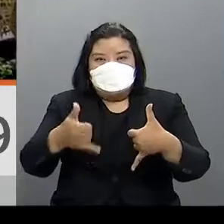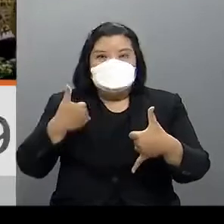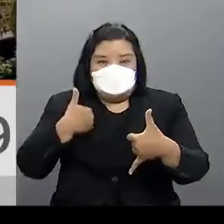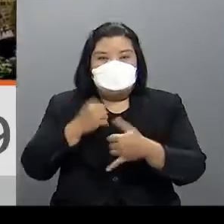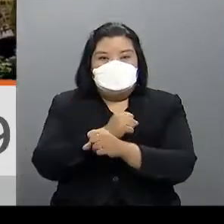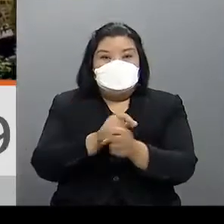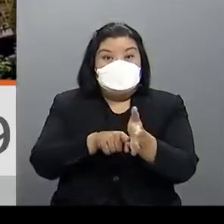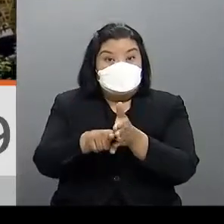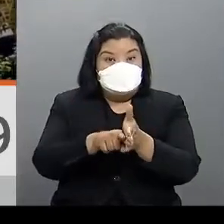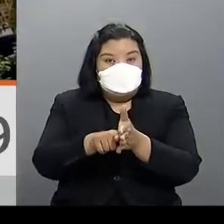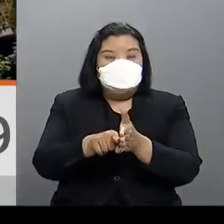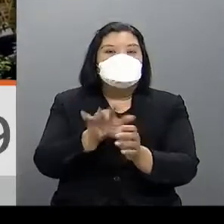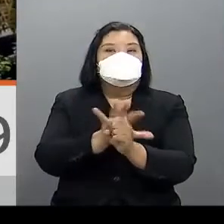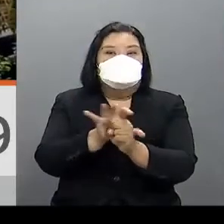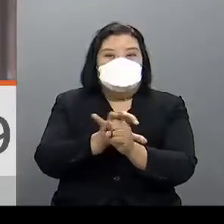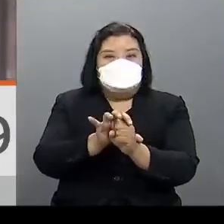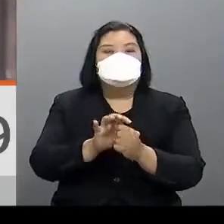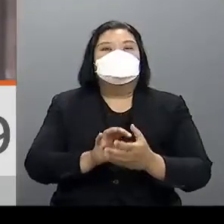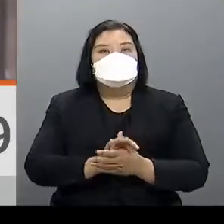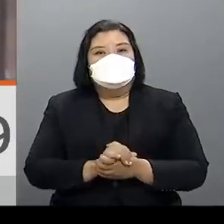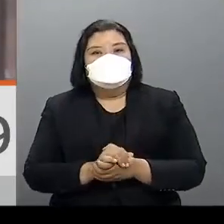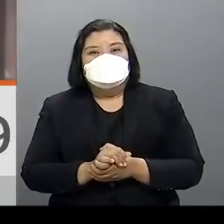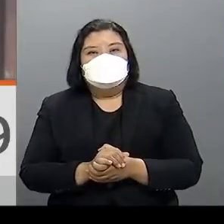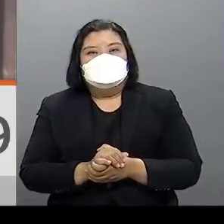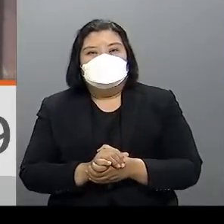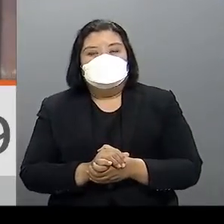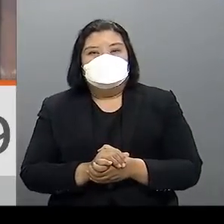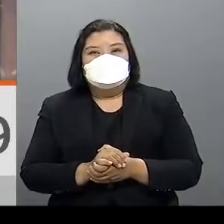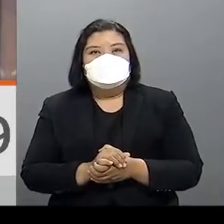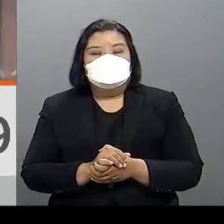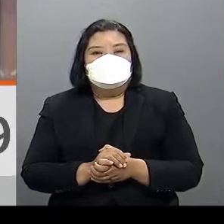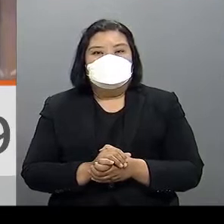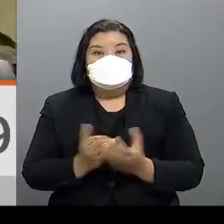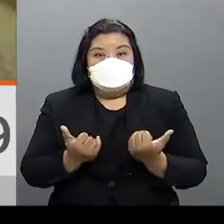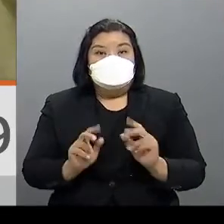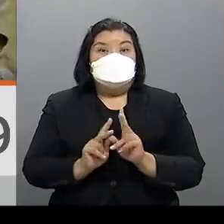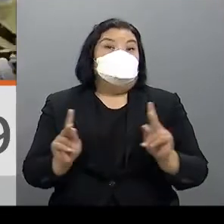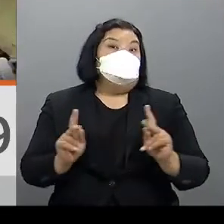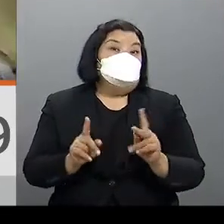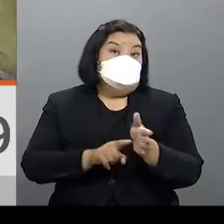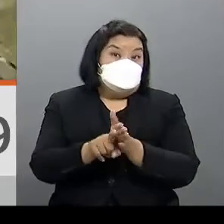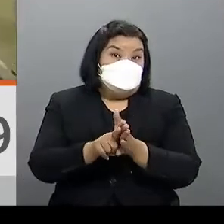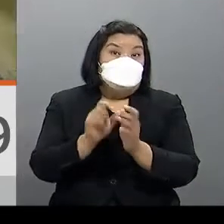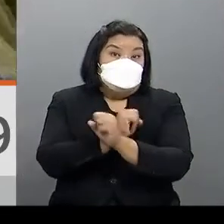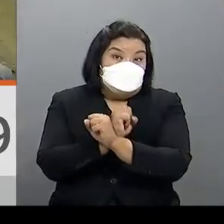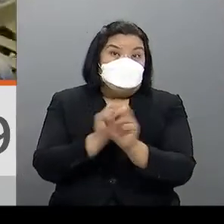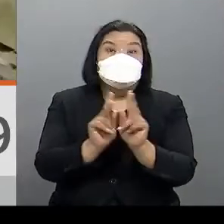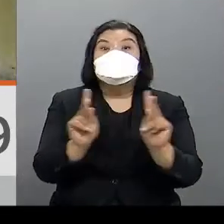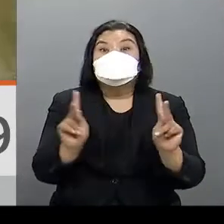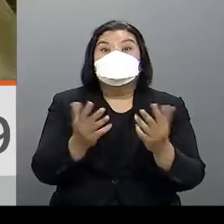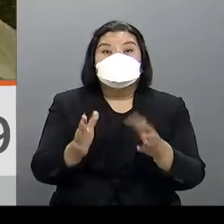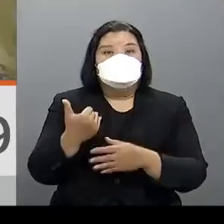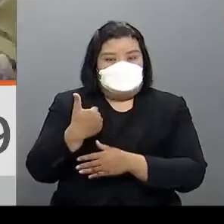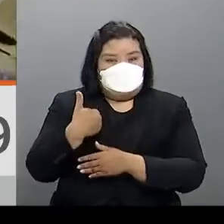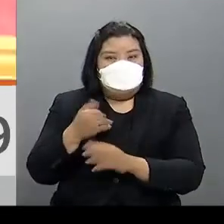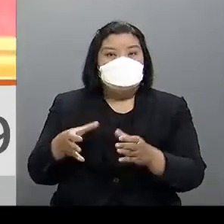รัสโควิด -19 ครับนอกจากนั้นคณะกรรมการโรคติดต่อจังหวัดเชียงใหม่ได้ปิดแผนกทำงานตรวจสอบชิ้น